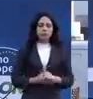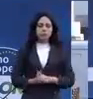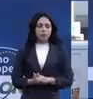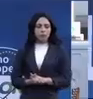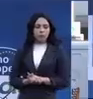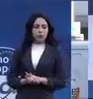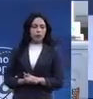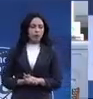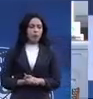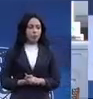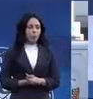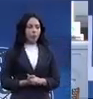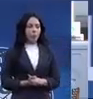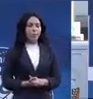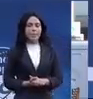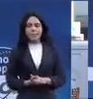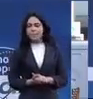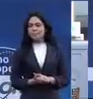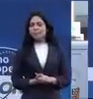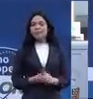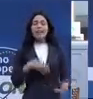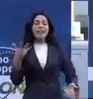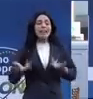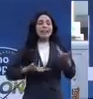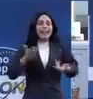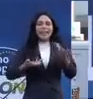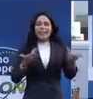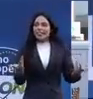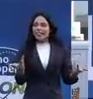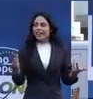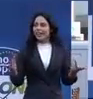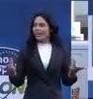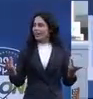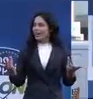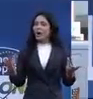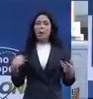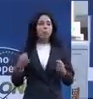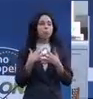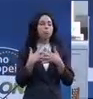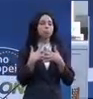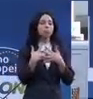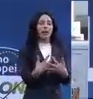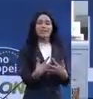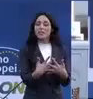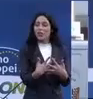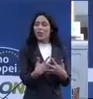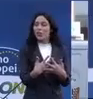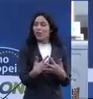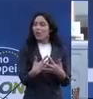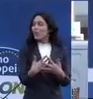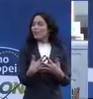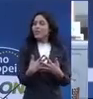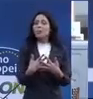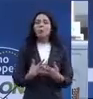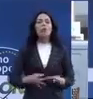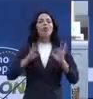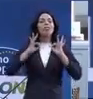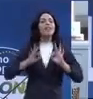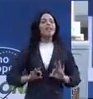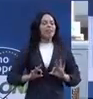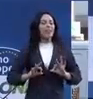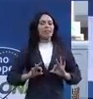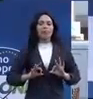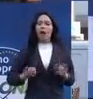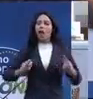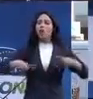adesso è la grinta è la passione la dignità che